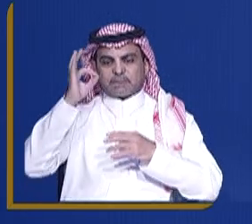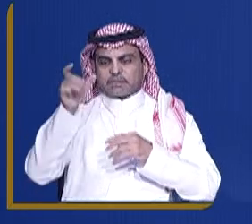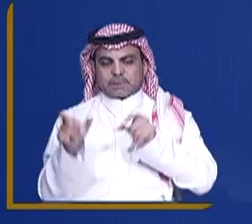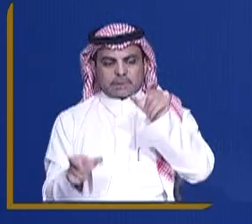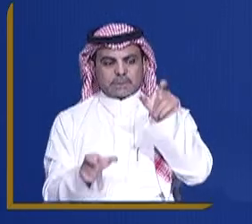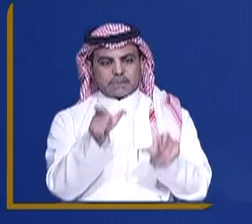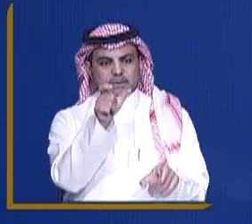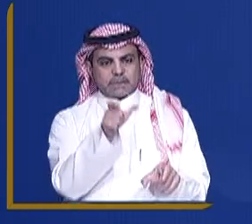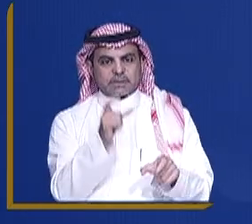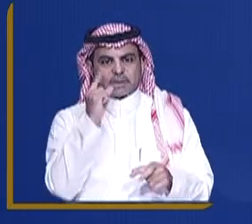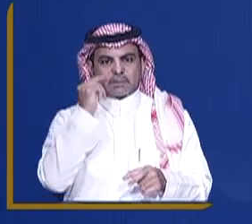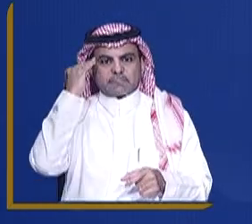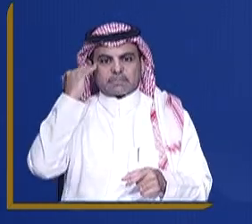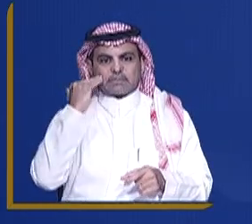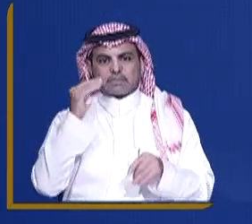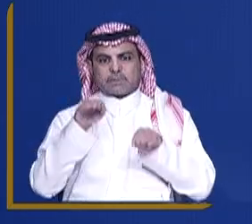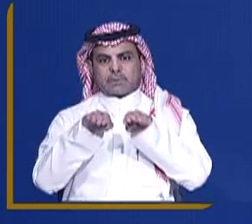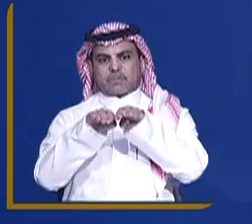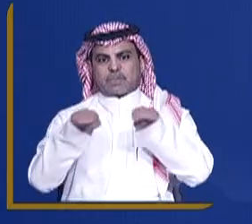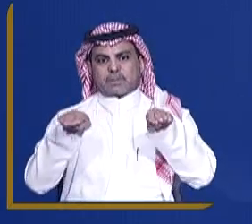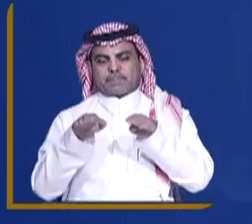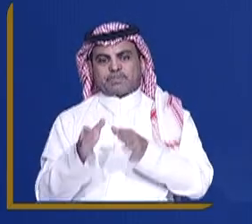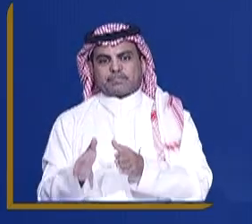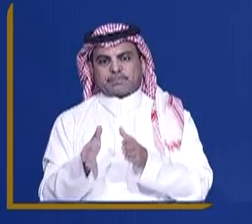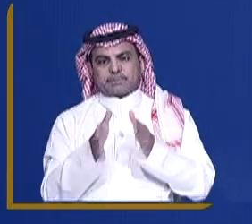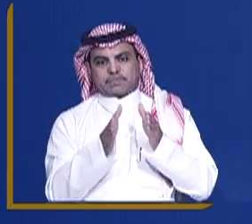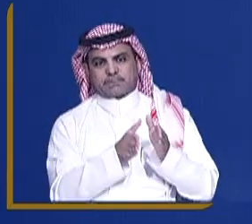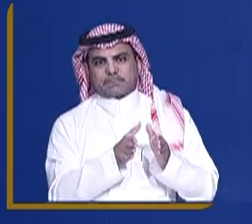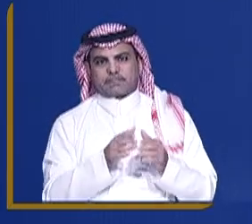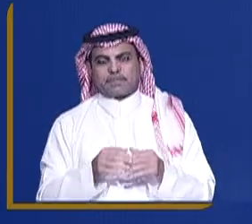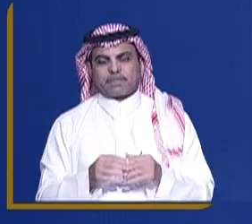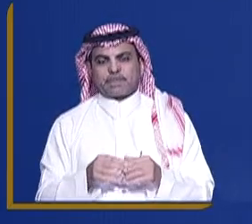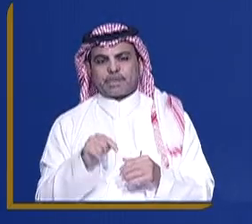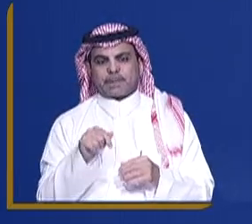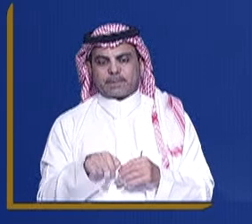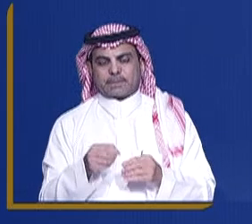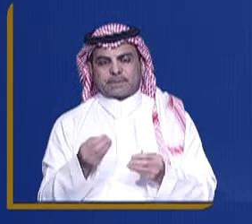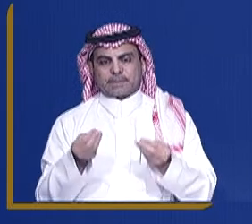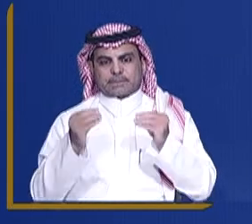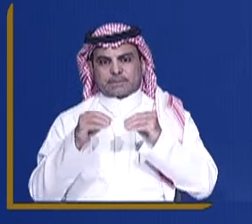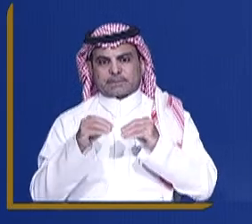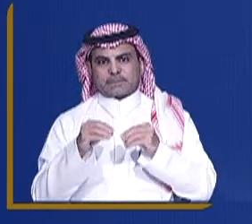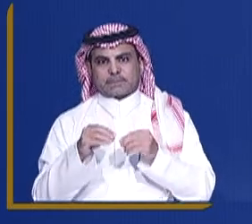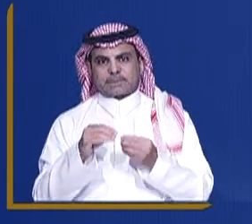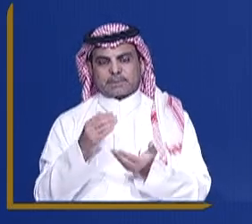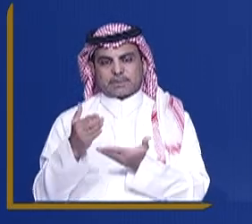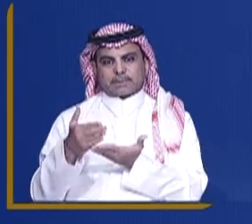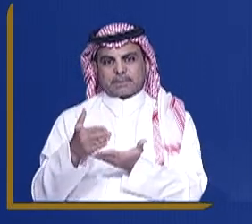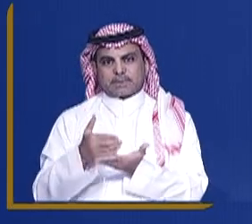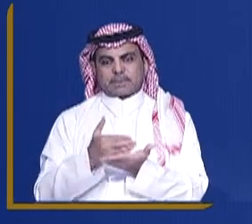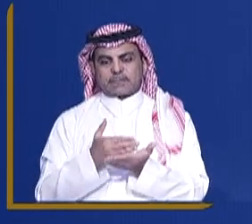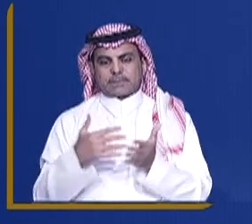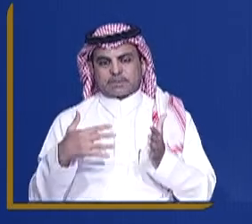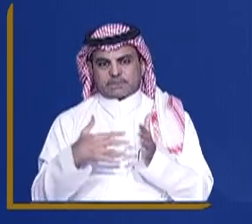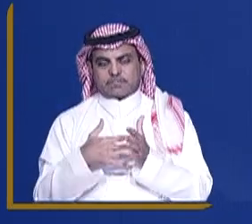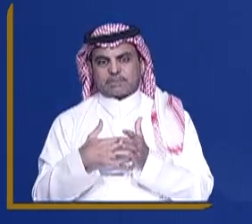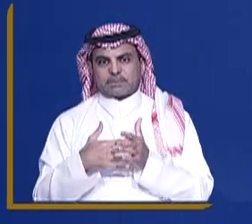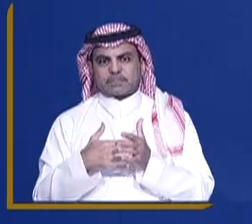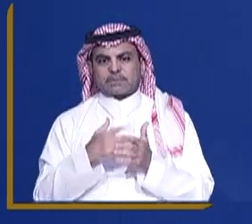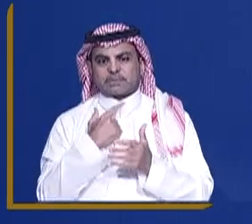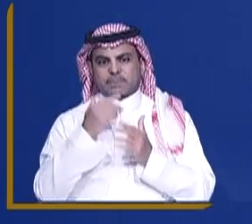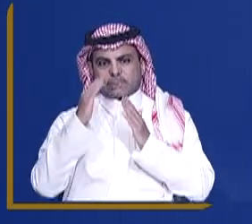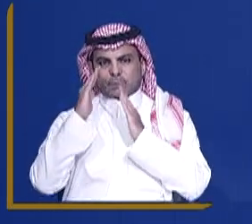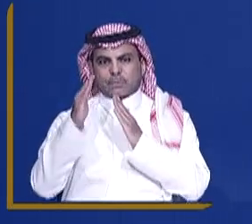طالبة، أعتقد هذا واضح وصريح. ولكن كذلك ودي حقيقة بما تطرقت للجامعات الآن أني أشكر